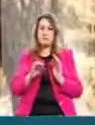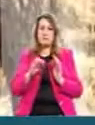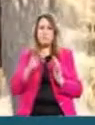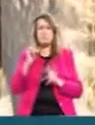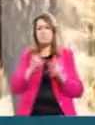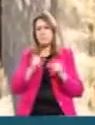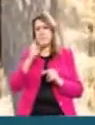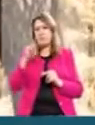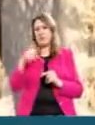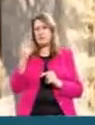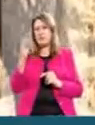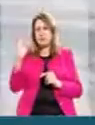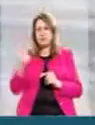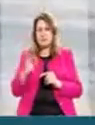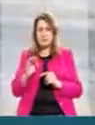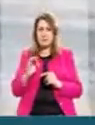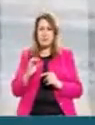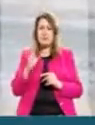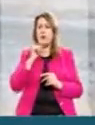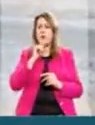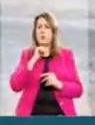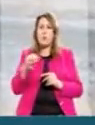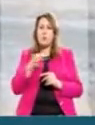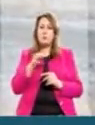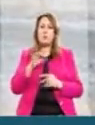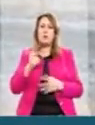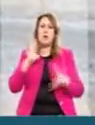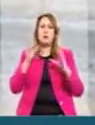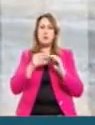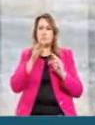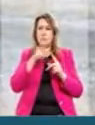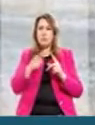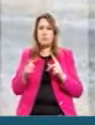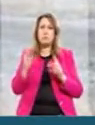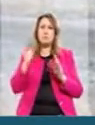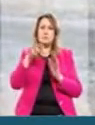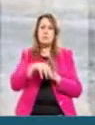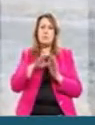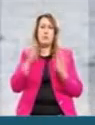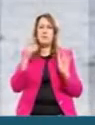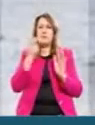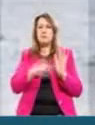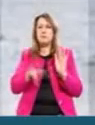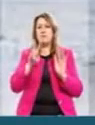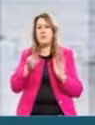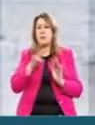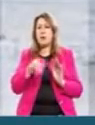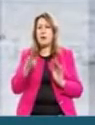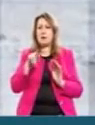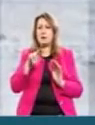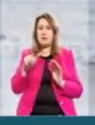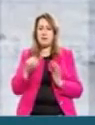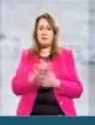4,6% и молока на 2,2%. В экономику области за отчетный период привлечено более 272 миллиардов